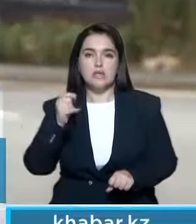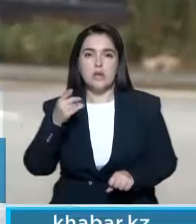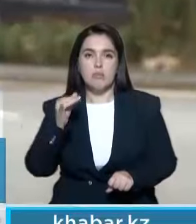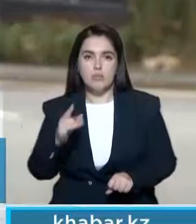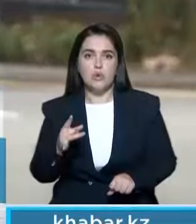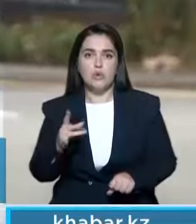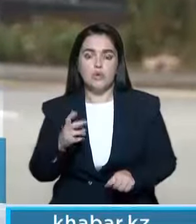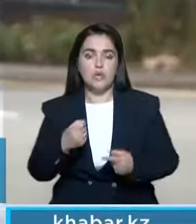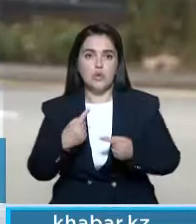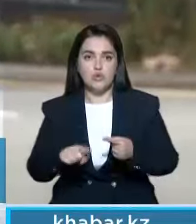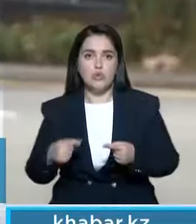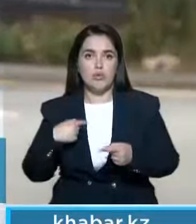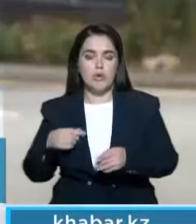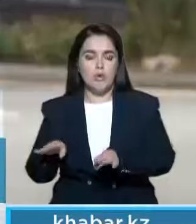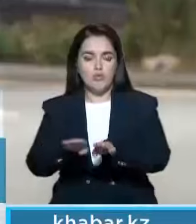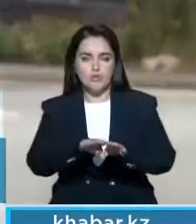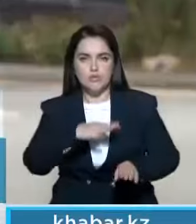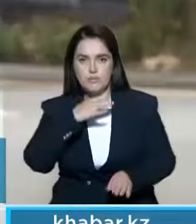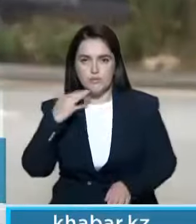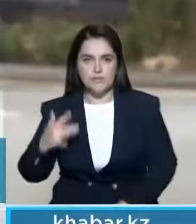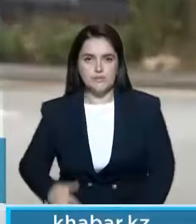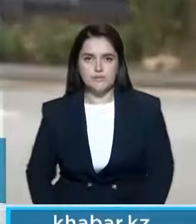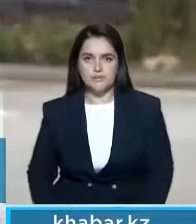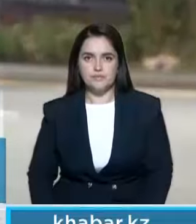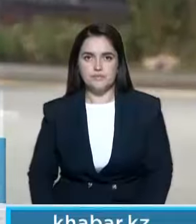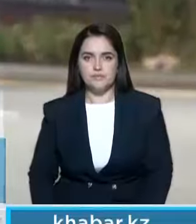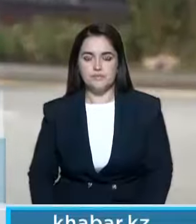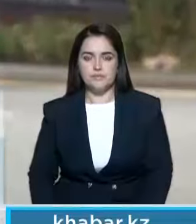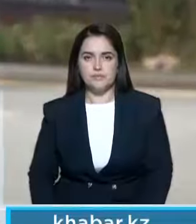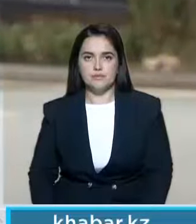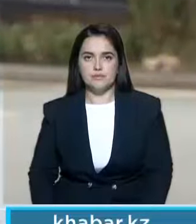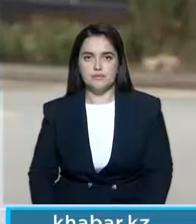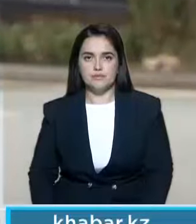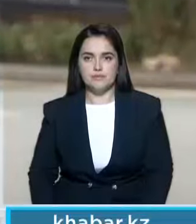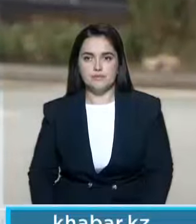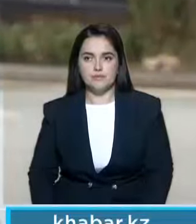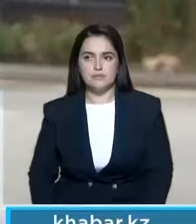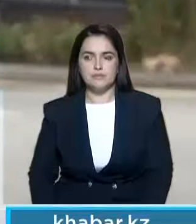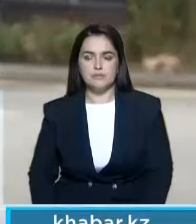уж и другой. Общего у стран гораздо больше. Динара Жумбатырова, Марат